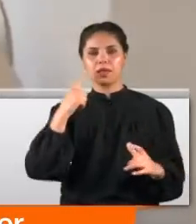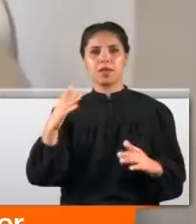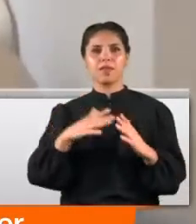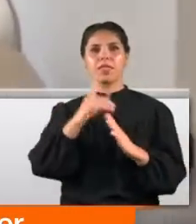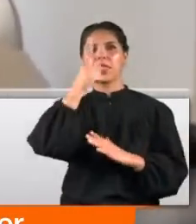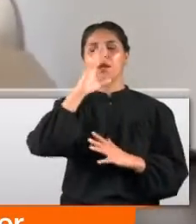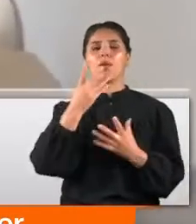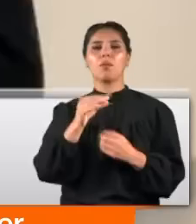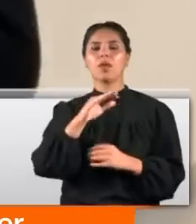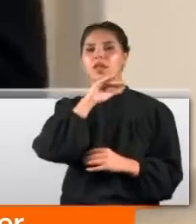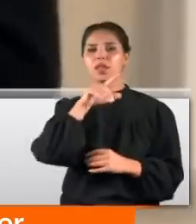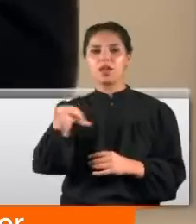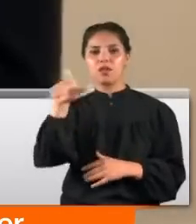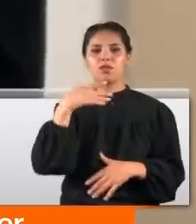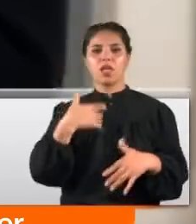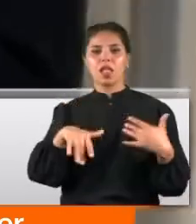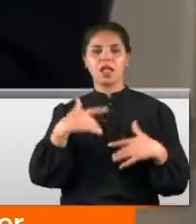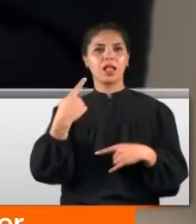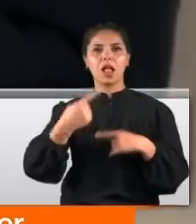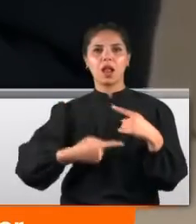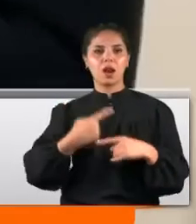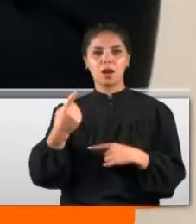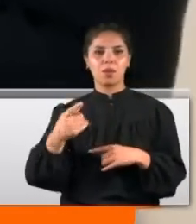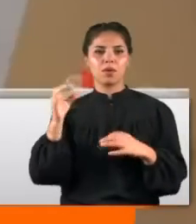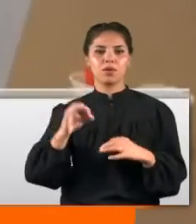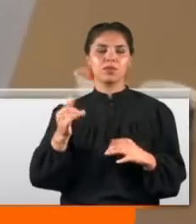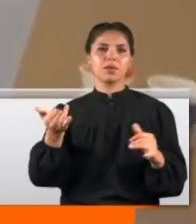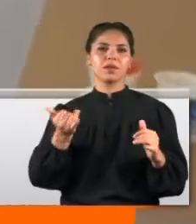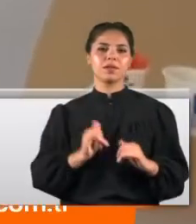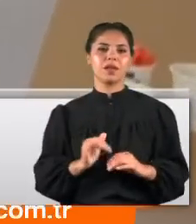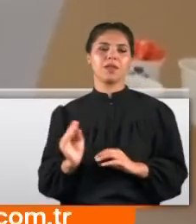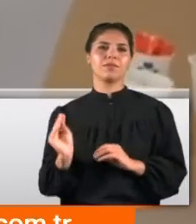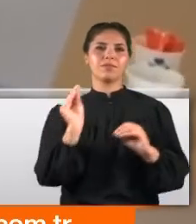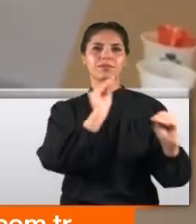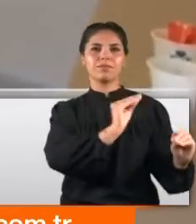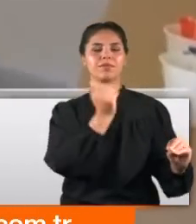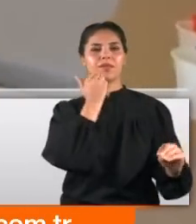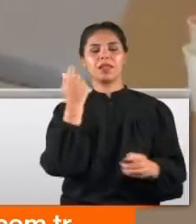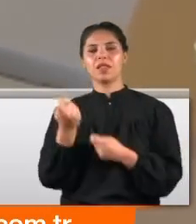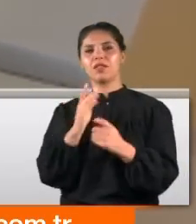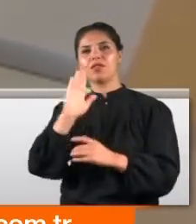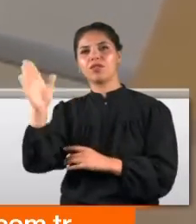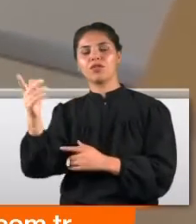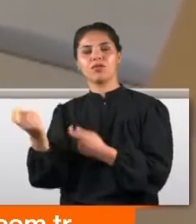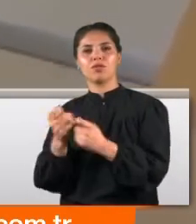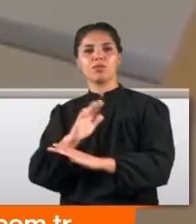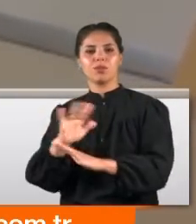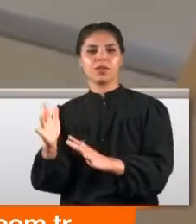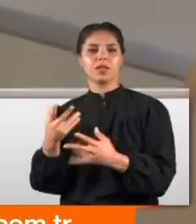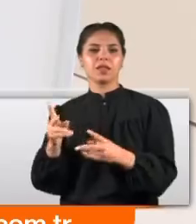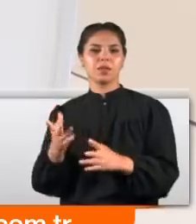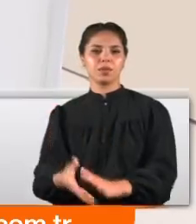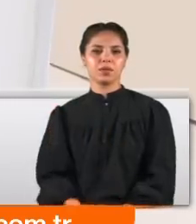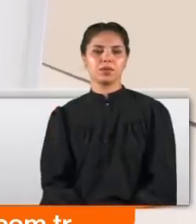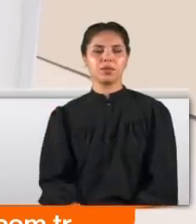yalnız kalamayan yaşlılar ve engellilerin yakınları artık gözleri arkada kalmadan işlerini halletmek için evden